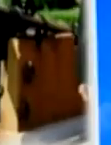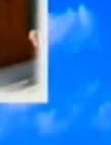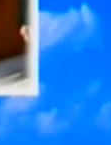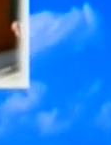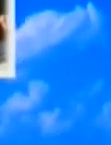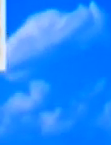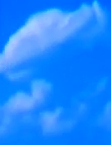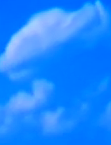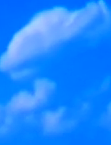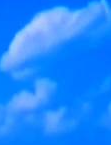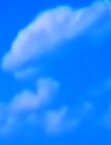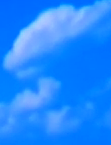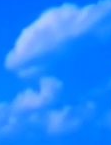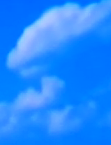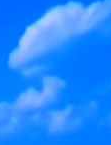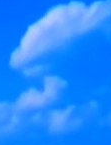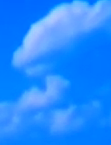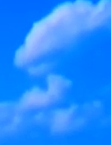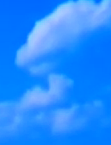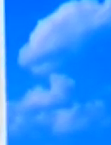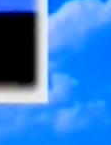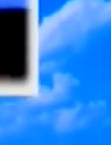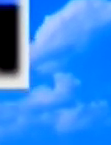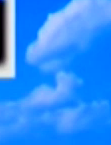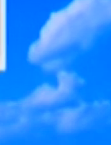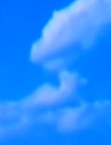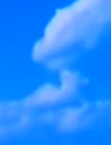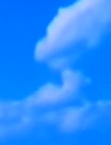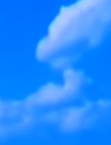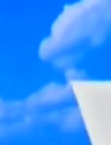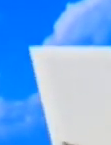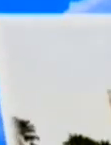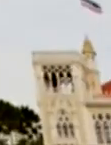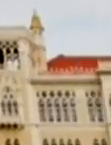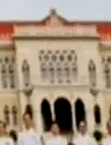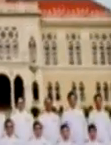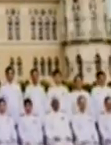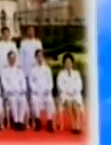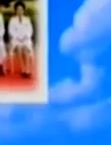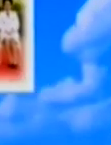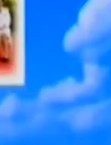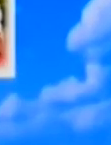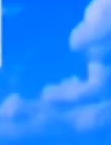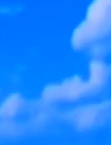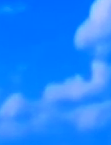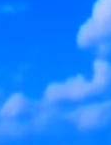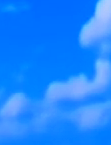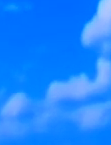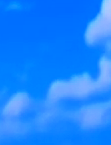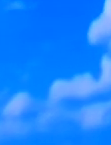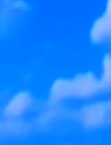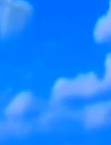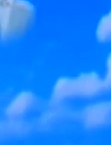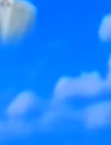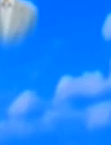พียงสองมือกับหนึ่งลมหายใจพลังคงไม่พอ